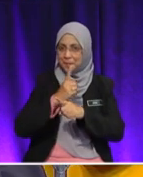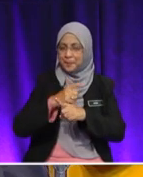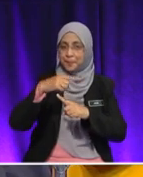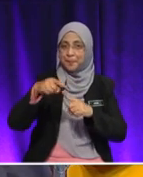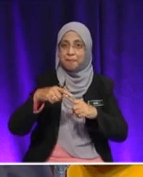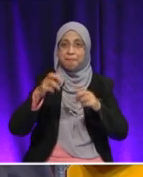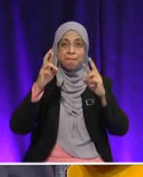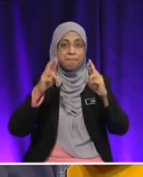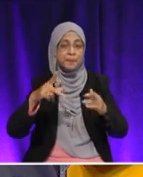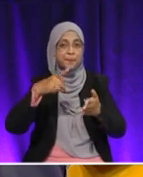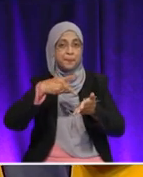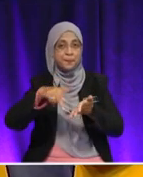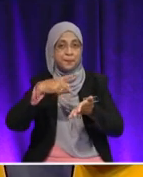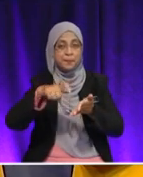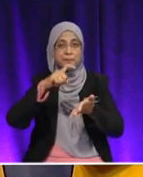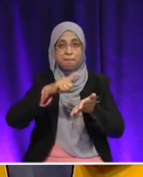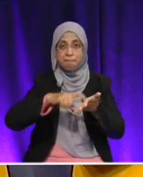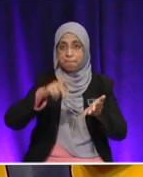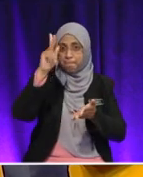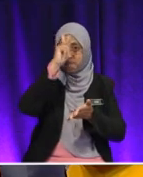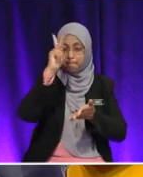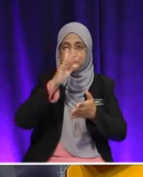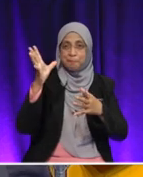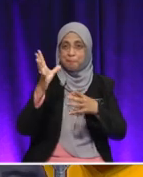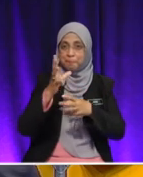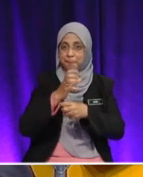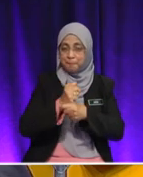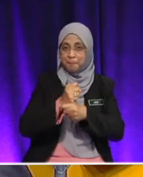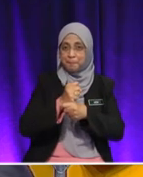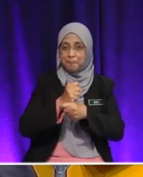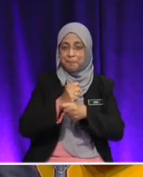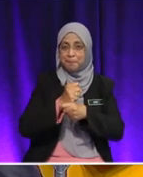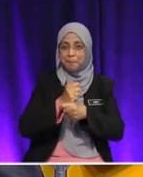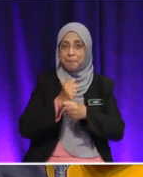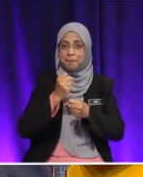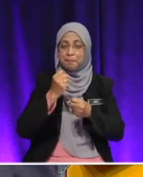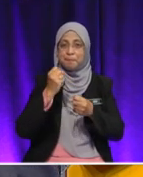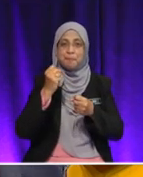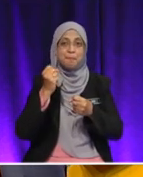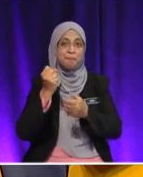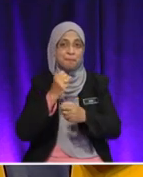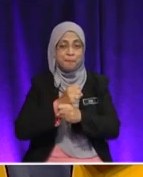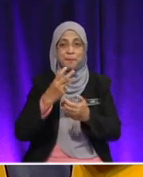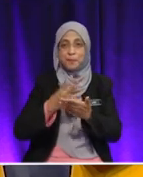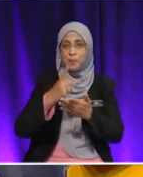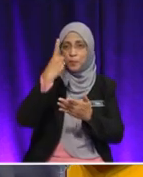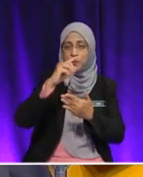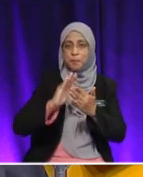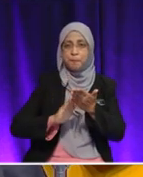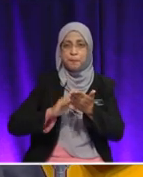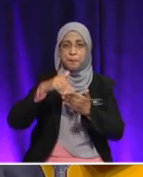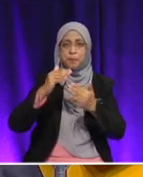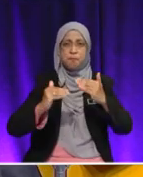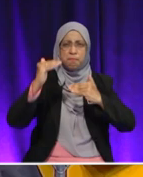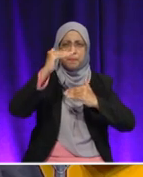akan mendapat pendapatan dan pendapatan tersebut akan digunakan untuk pembangunan negara kalau pembangunan negara